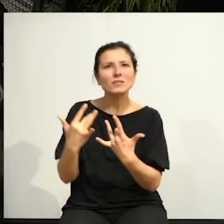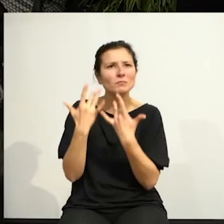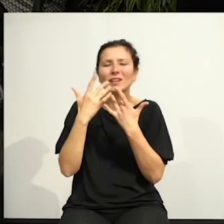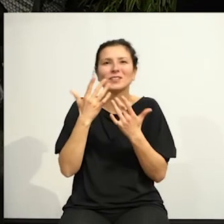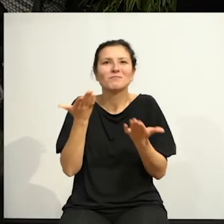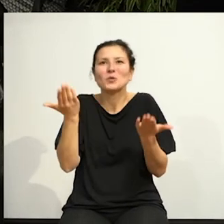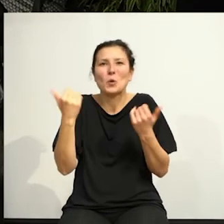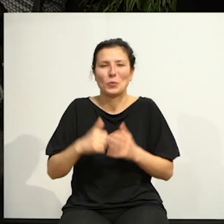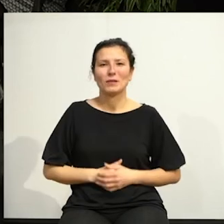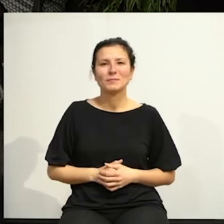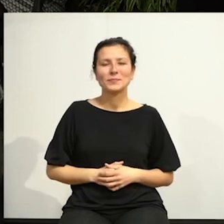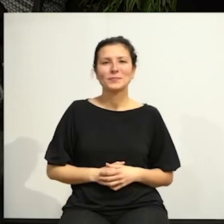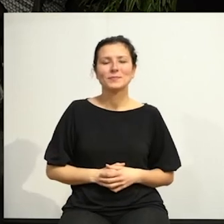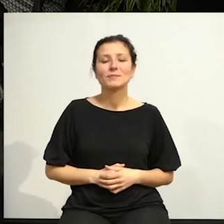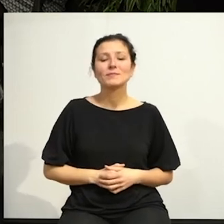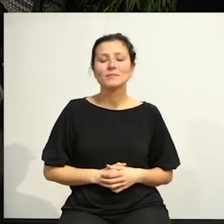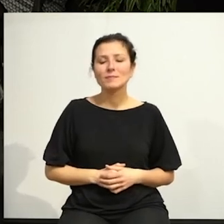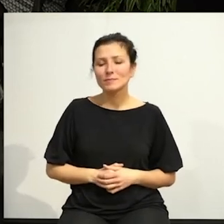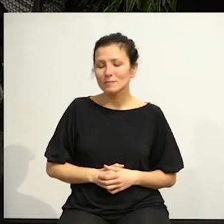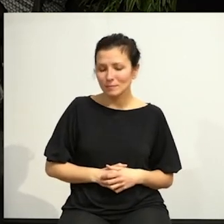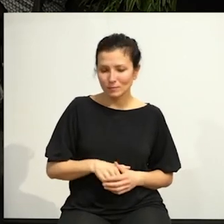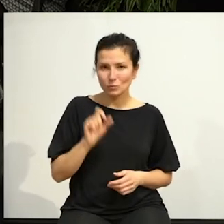jest wciąż taki,